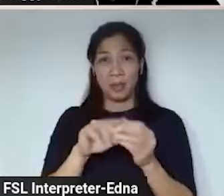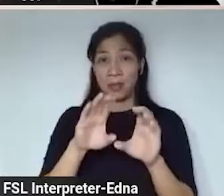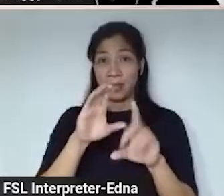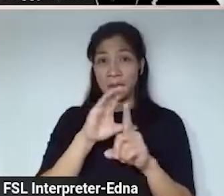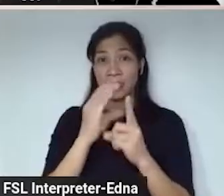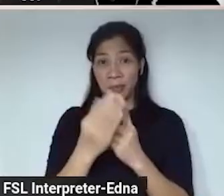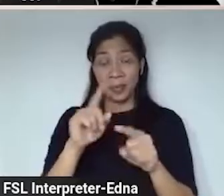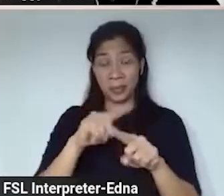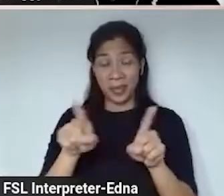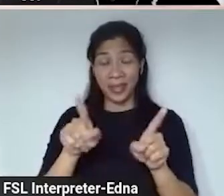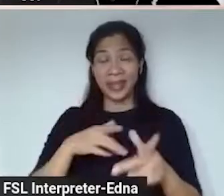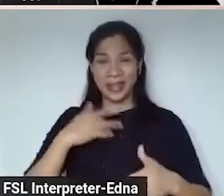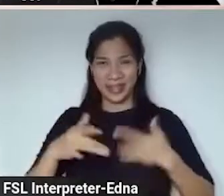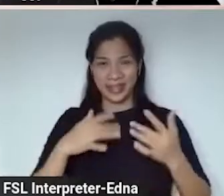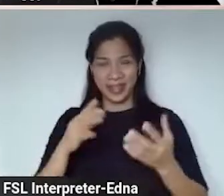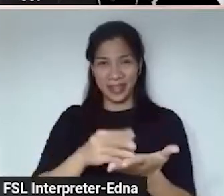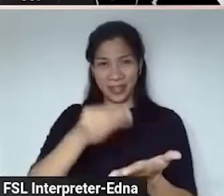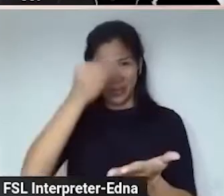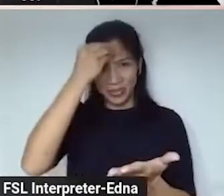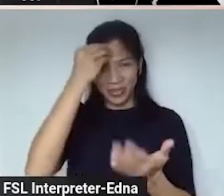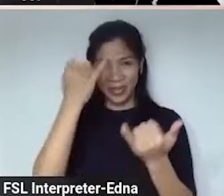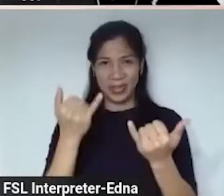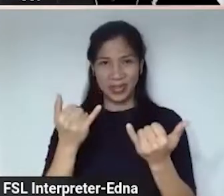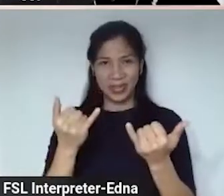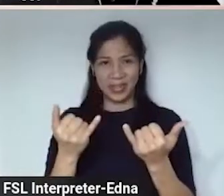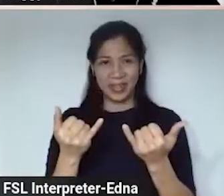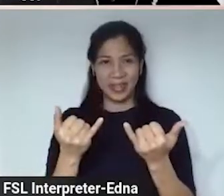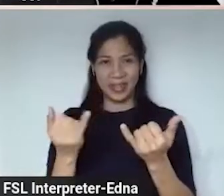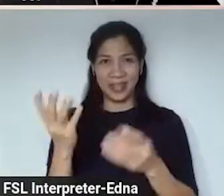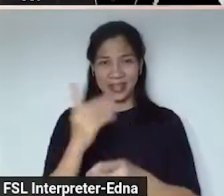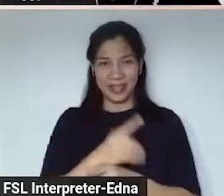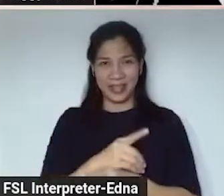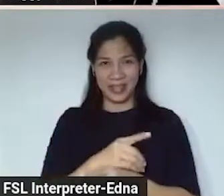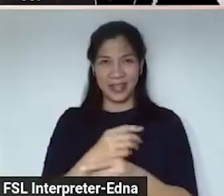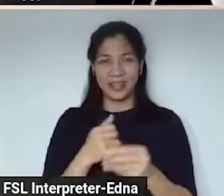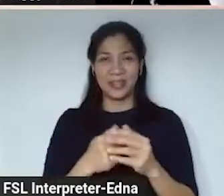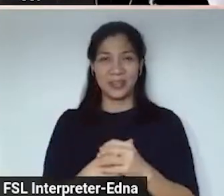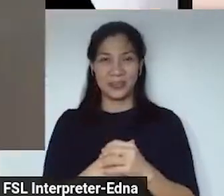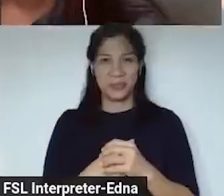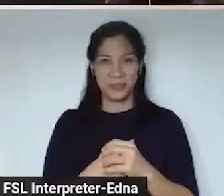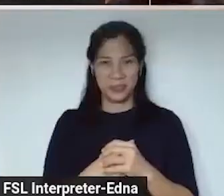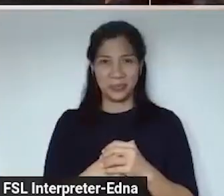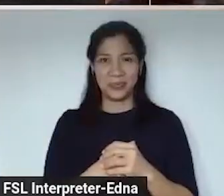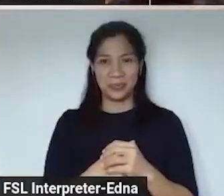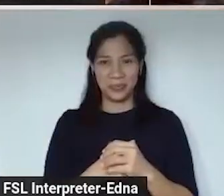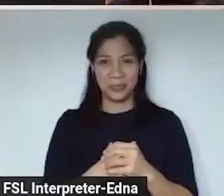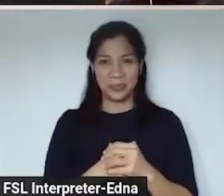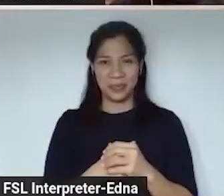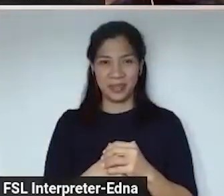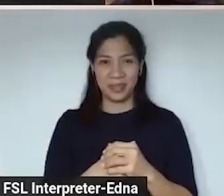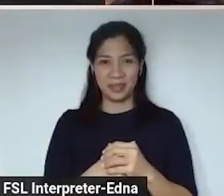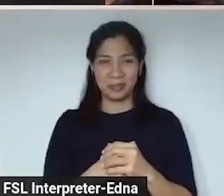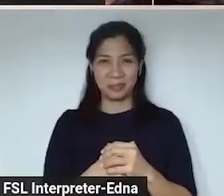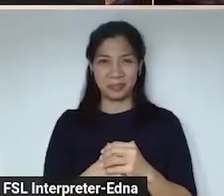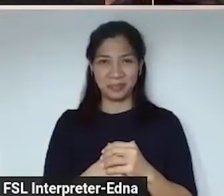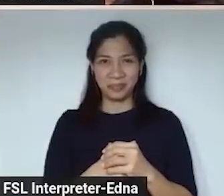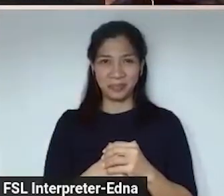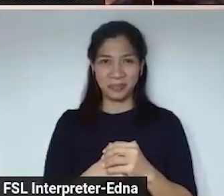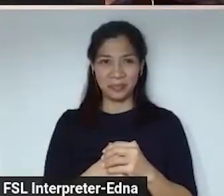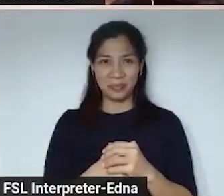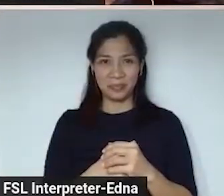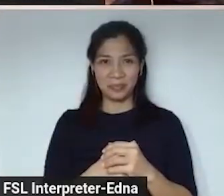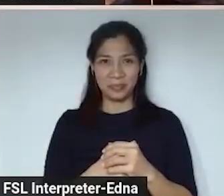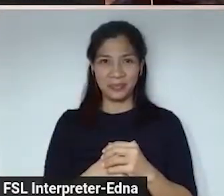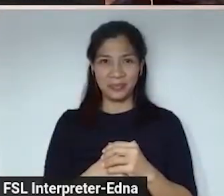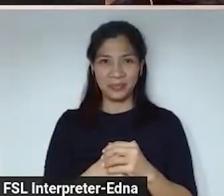to learn ngayon pong araw na to. Miss Peggy? Mm-mm. So, we're about to begin na.